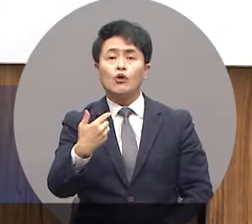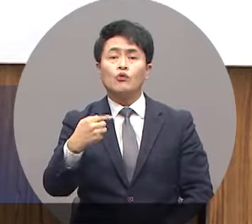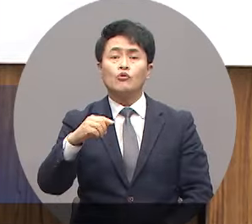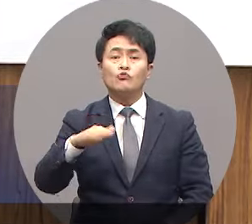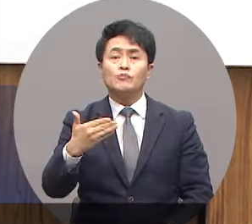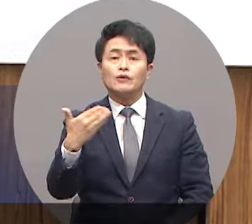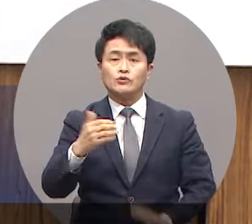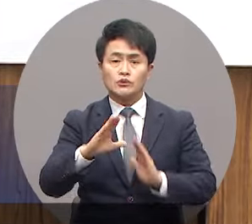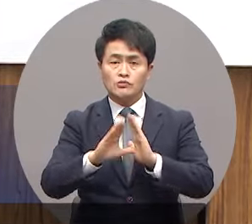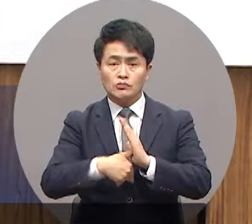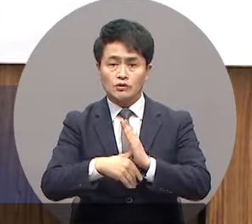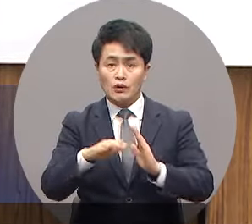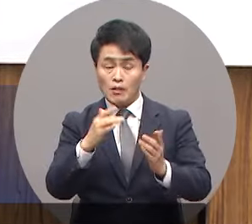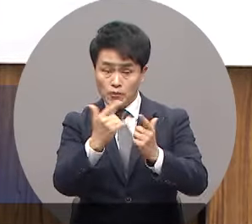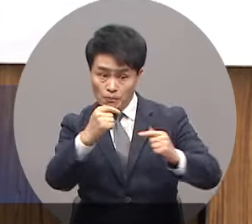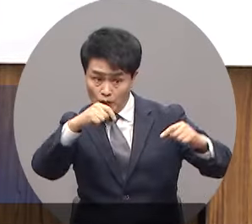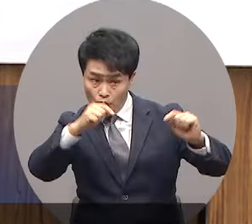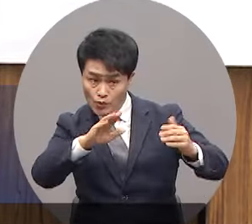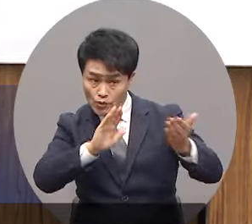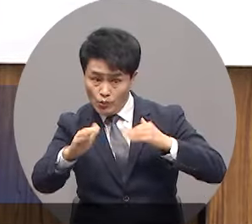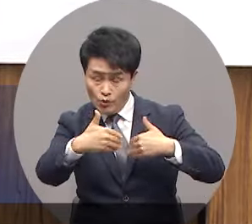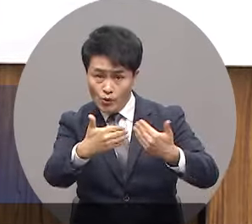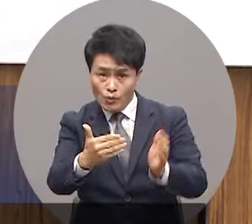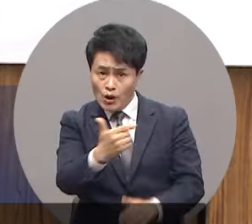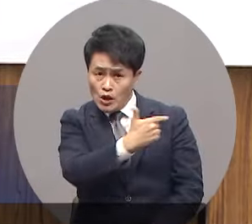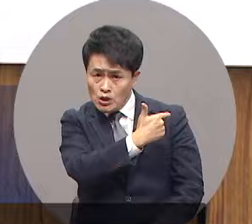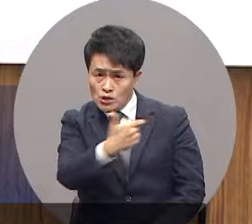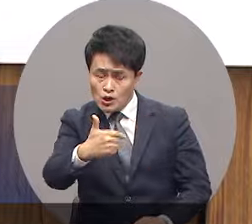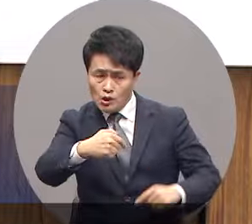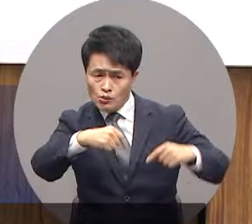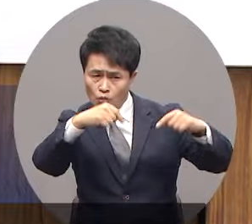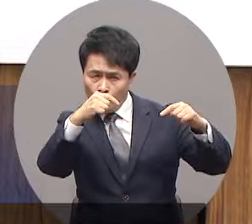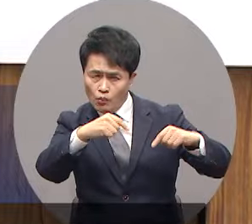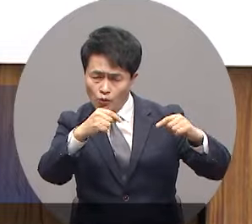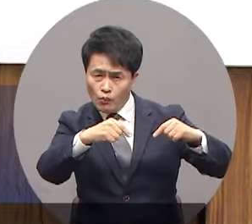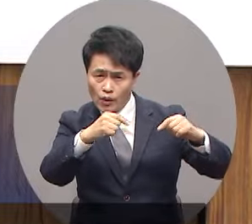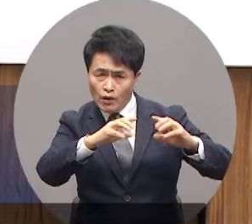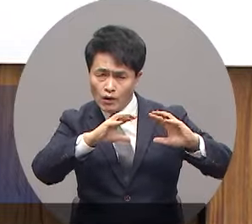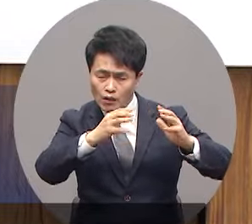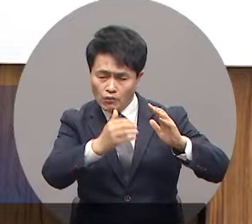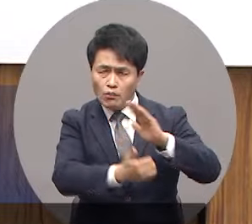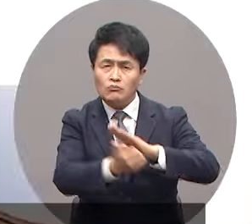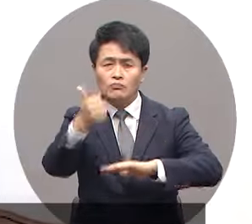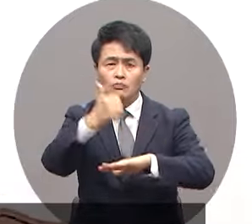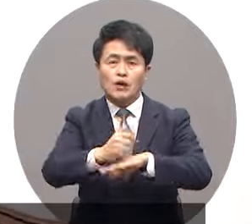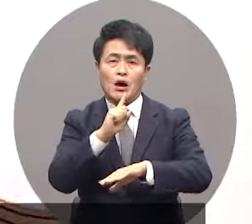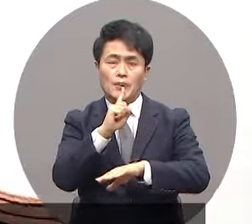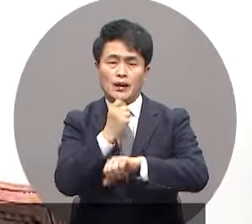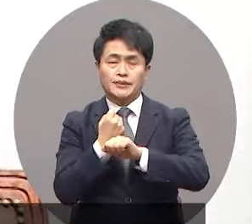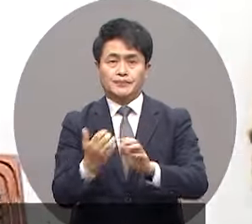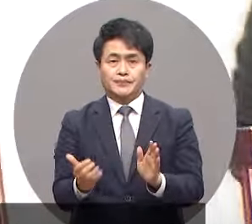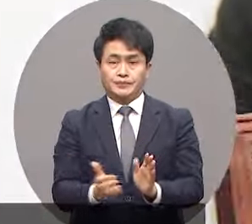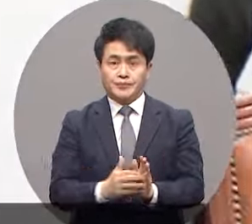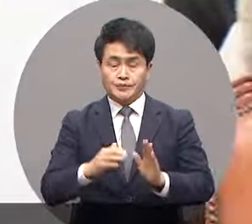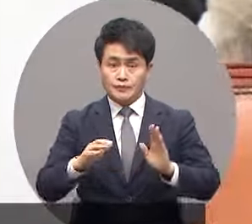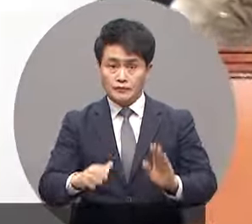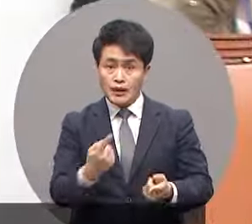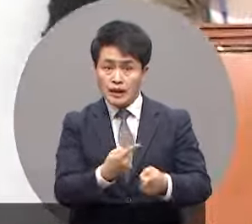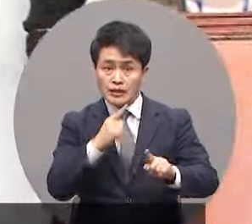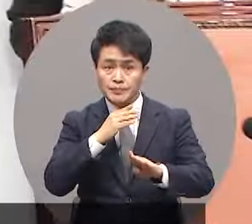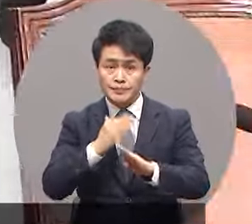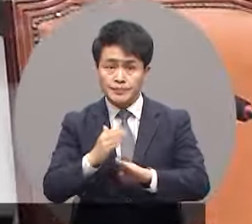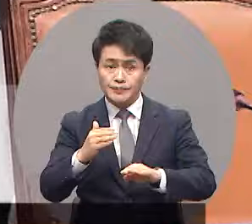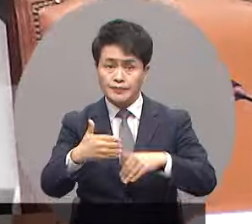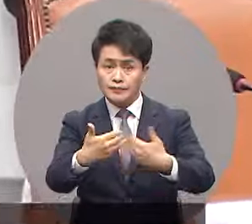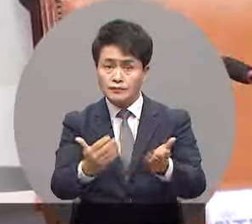1990년대 북방 외교 이후 최대 외교 성과라는 평가가 나오고 있습니다. 반면